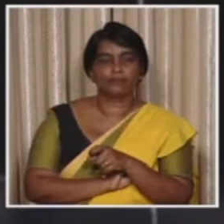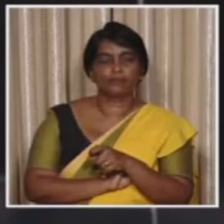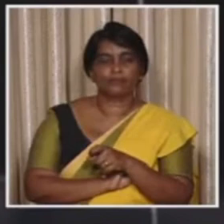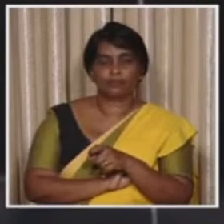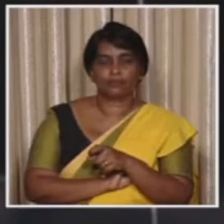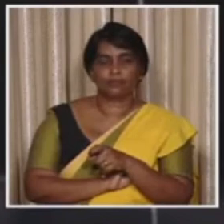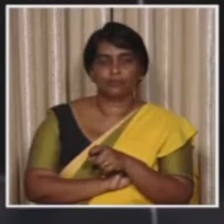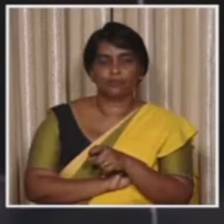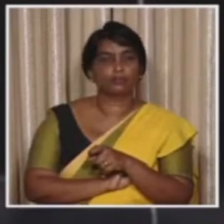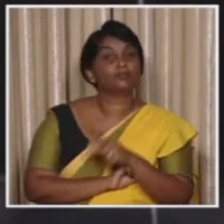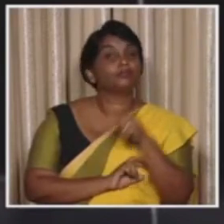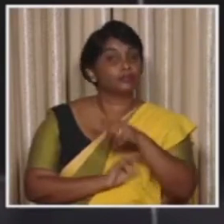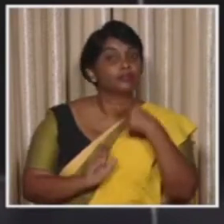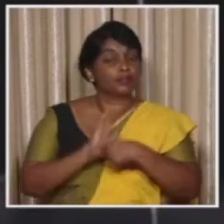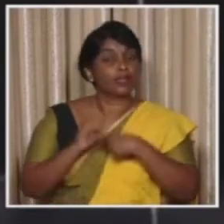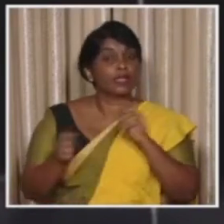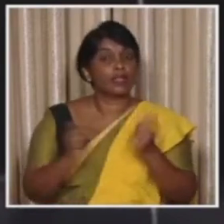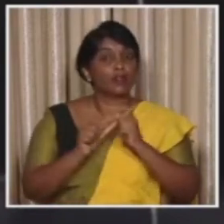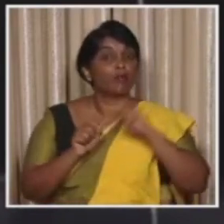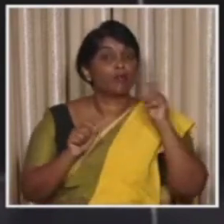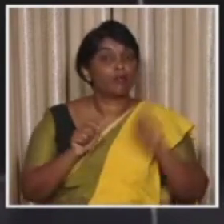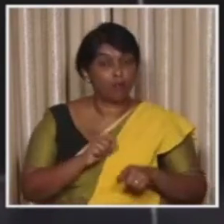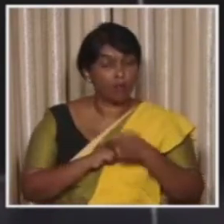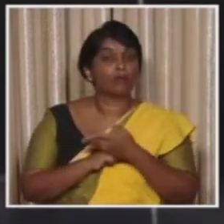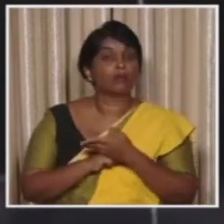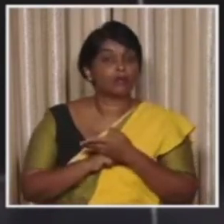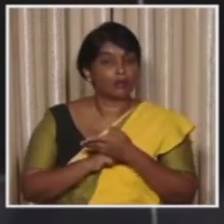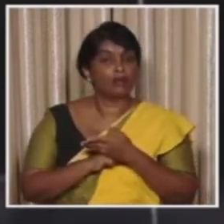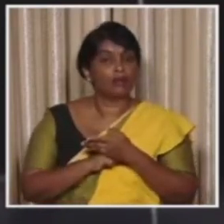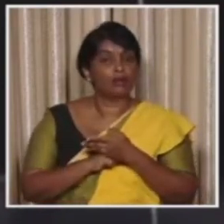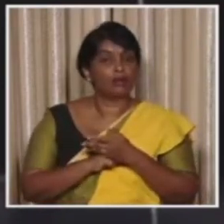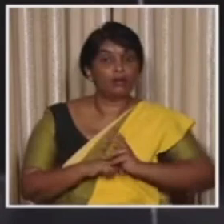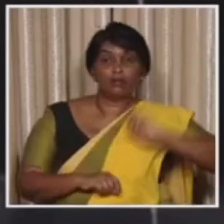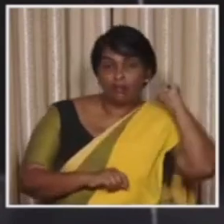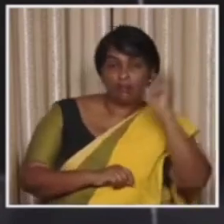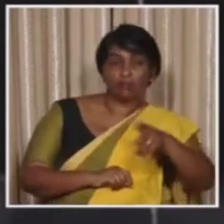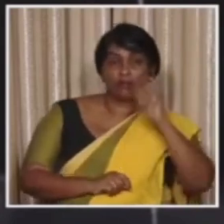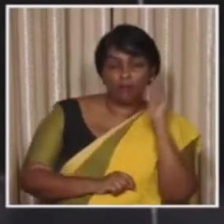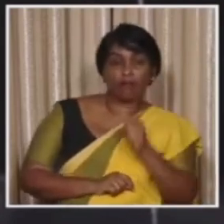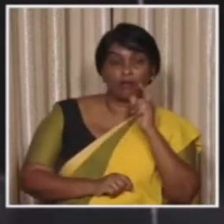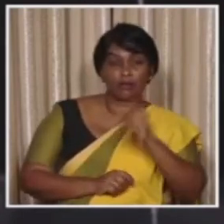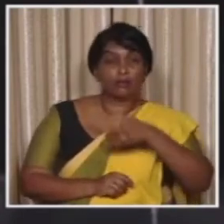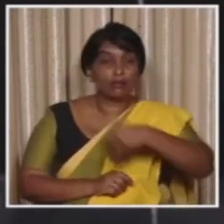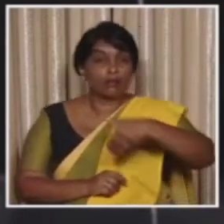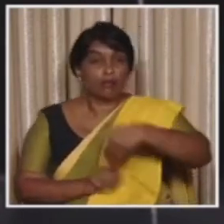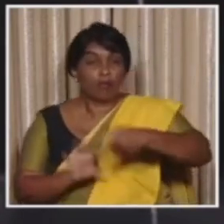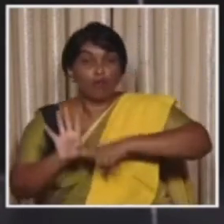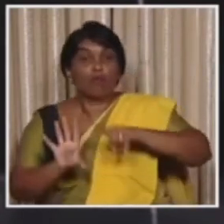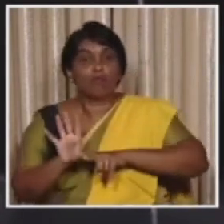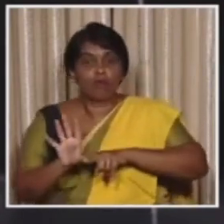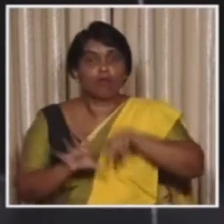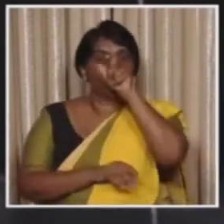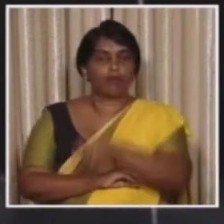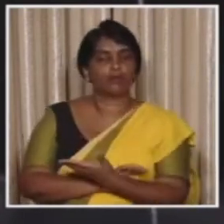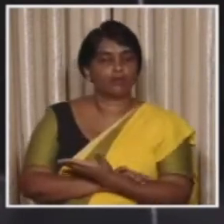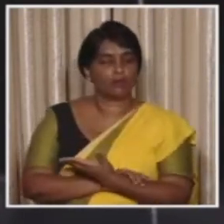නැහැ. ඒ මෙහෙ ක්‍රිකට් බෝඩ් එක අපේ ක්‍රීඩකයන්ට පන්දු යවමින් වේගවත්ව ඒකට මුහුණ දෙන්න හුරු කරපු